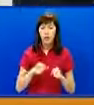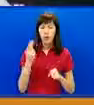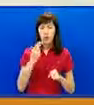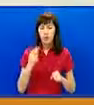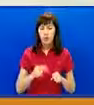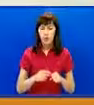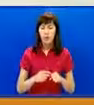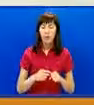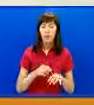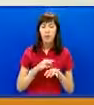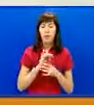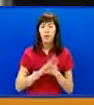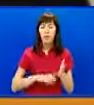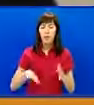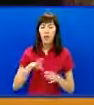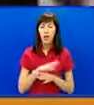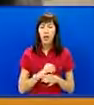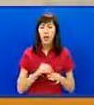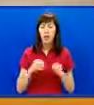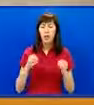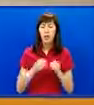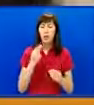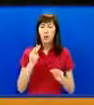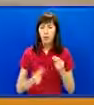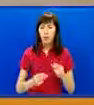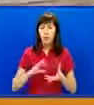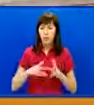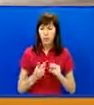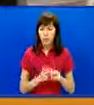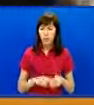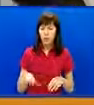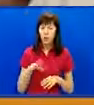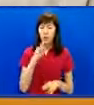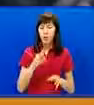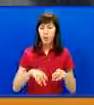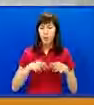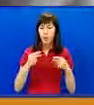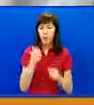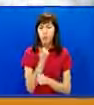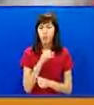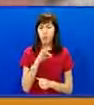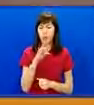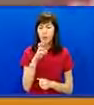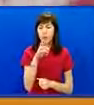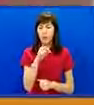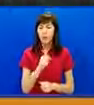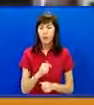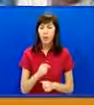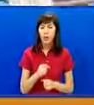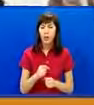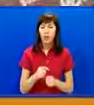Астане. Поединок продлился все положенные 10 раундов, по итогам которых все судьи отдали победу Шариповой.